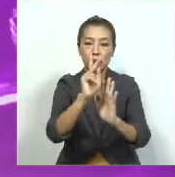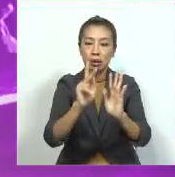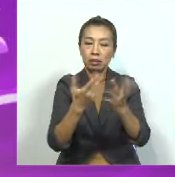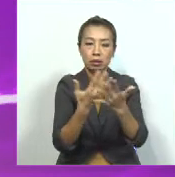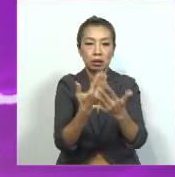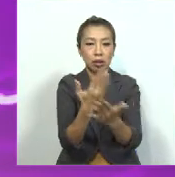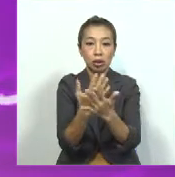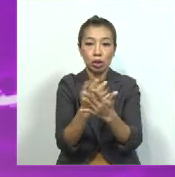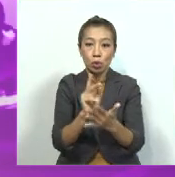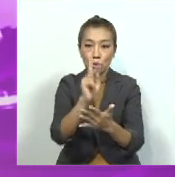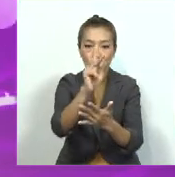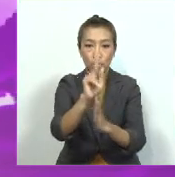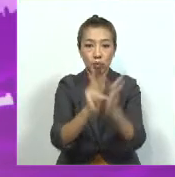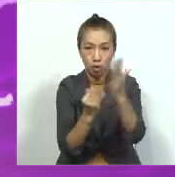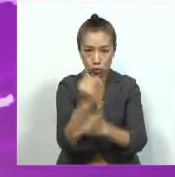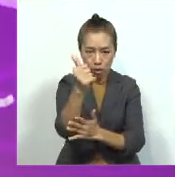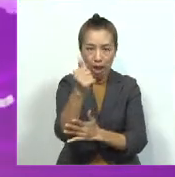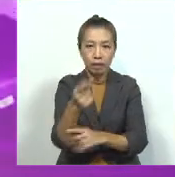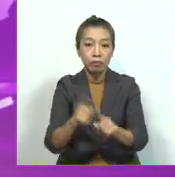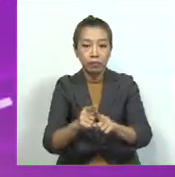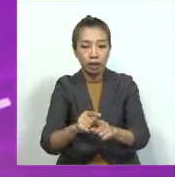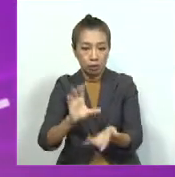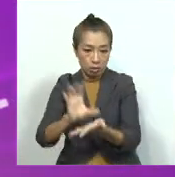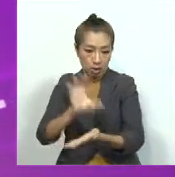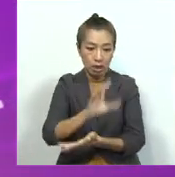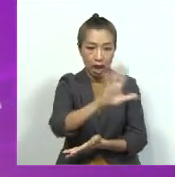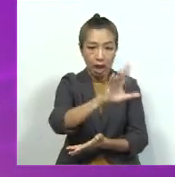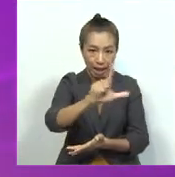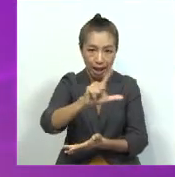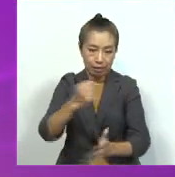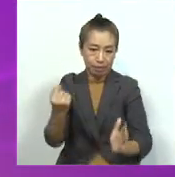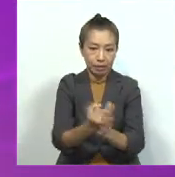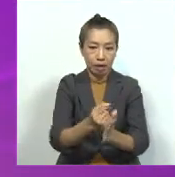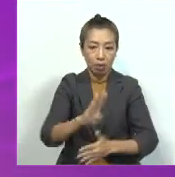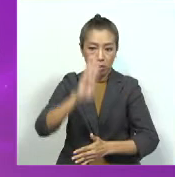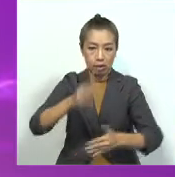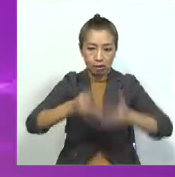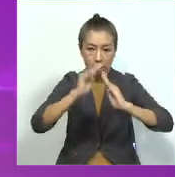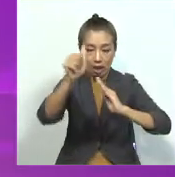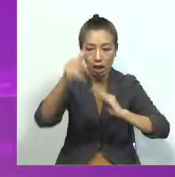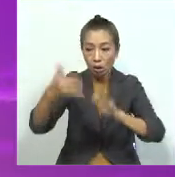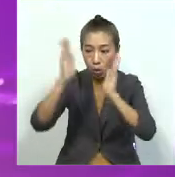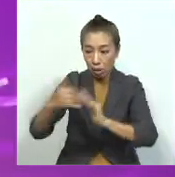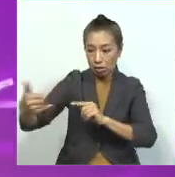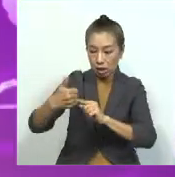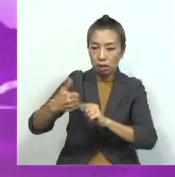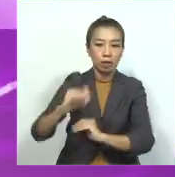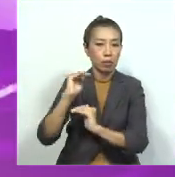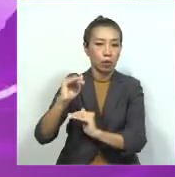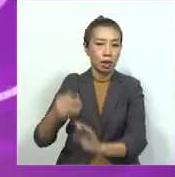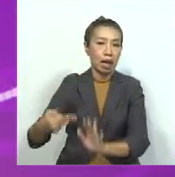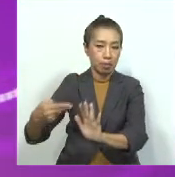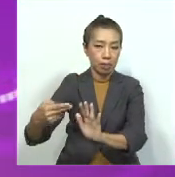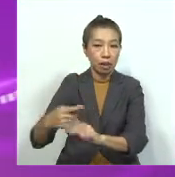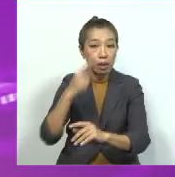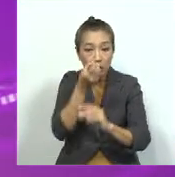ภายในจังหวัดที่ขึ้นทะเบียนโดยใช้เงินทุนจดทะเบียน5ล้านบาทปล่อยเงินกู้ได้คนละไม่เกิน 50,000 บาทคิดอัตราดอกเบี้ยได้ไม่เกินร้อยละ